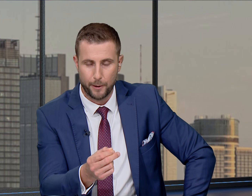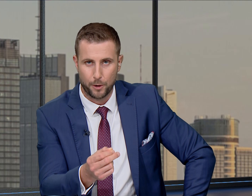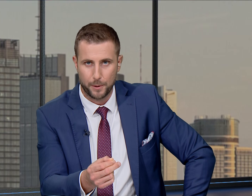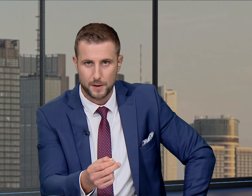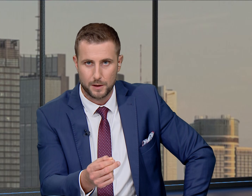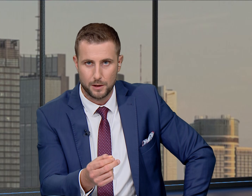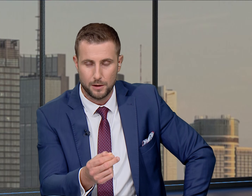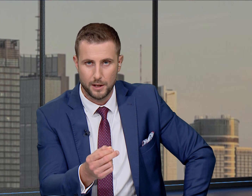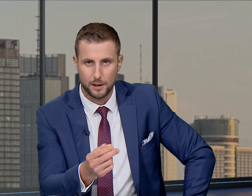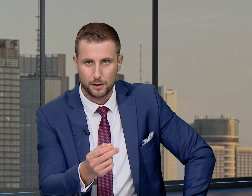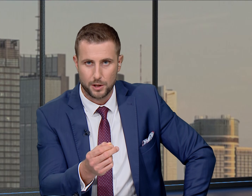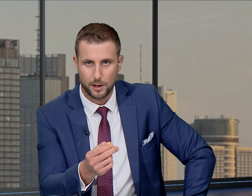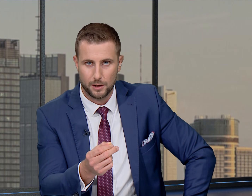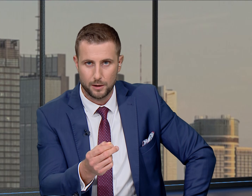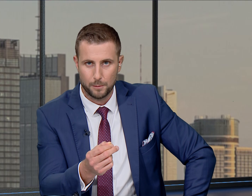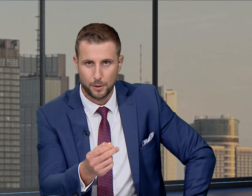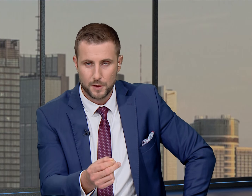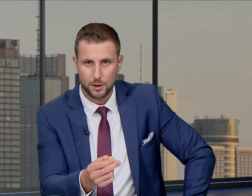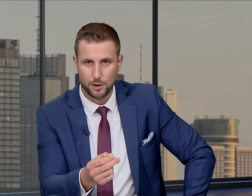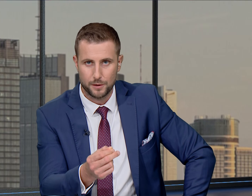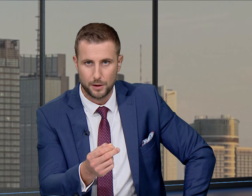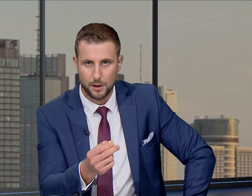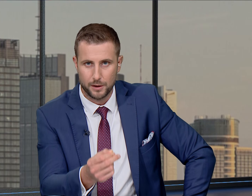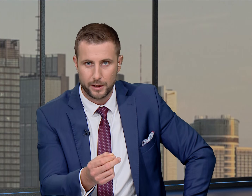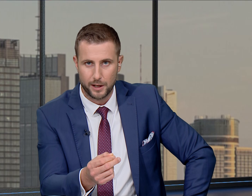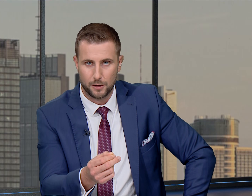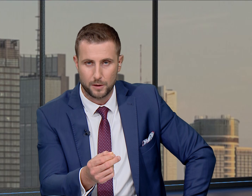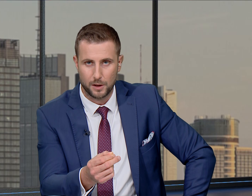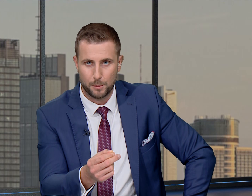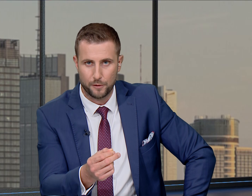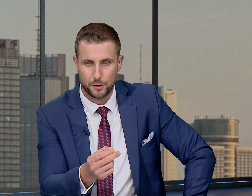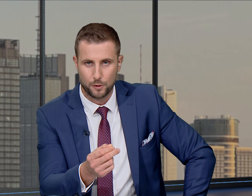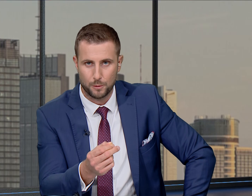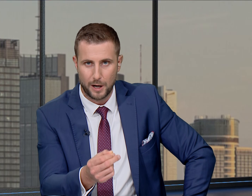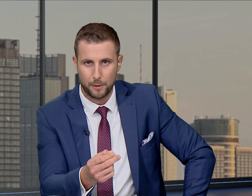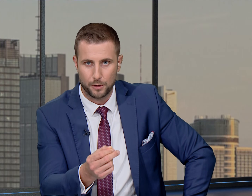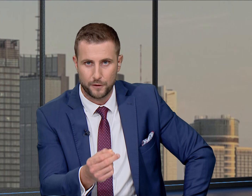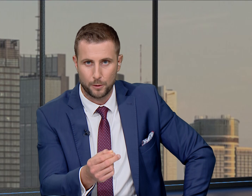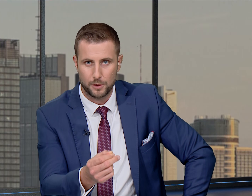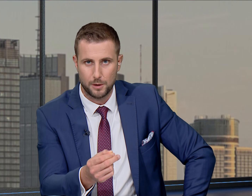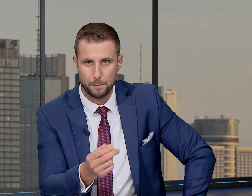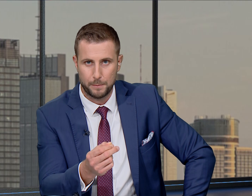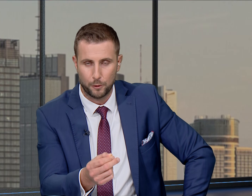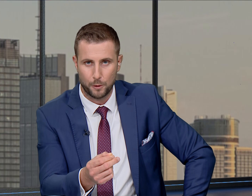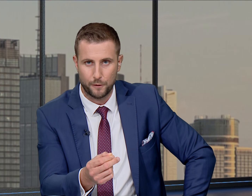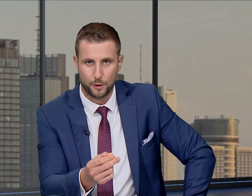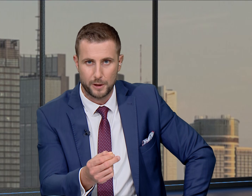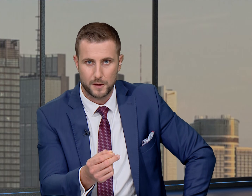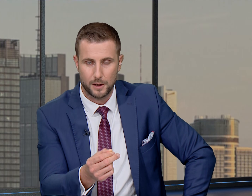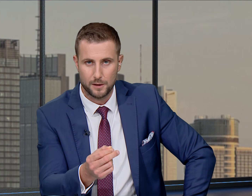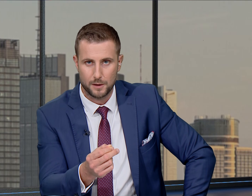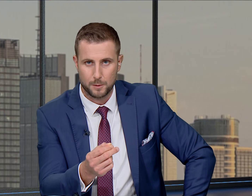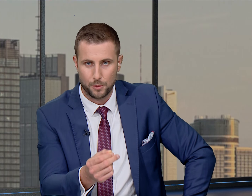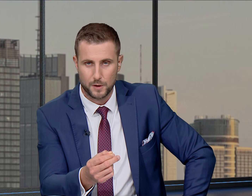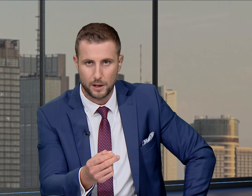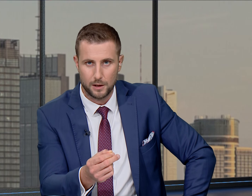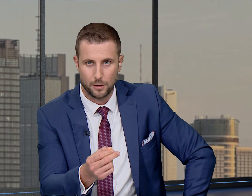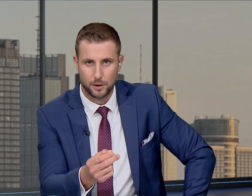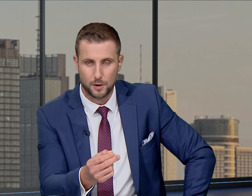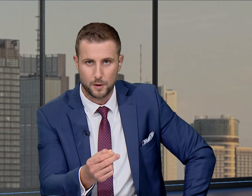komisarz europejski, że polski rząd i inne kraje dotknięte powodzią miały od wielu dni pełną informację